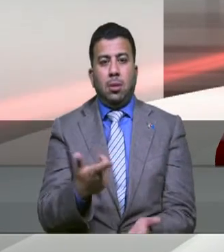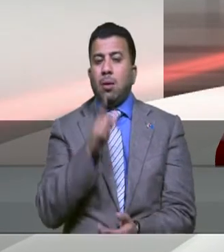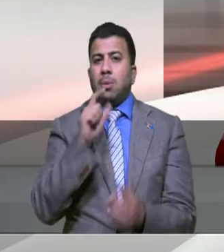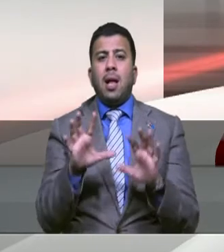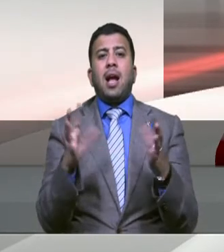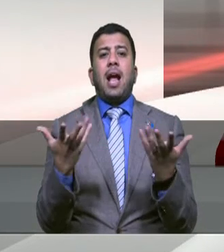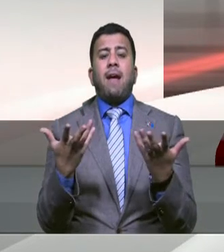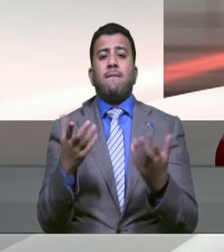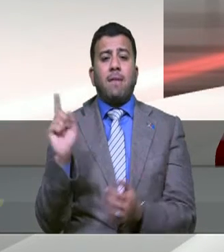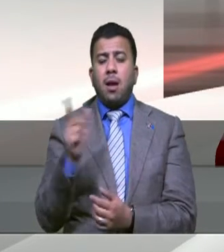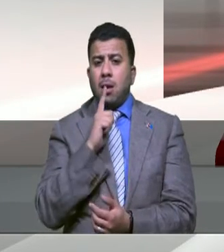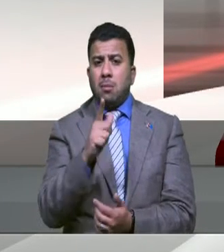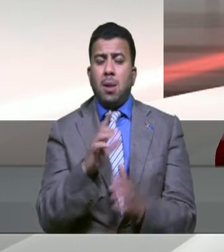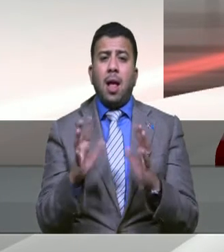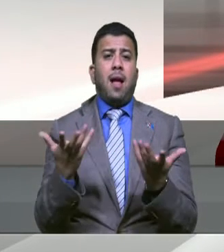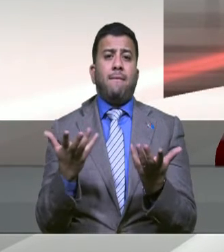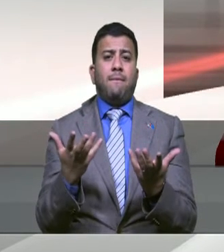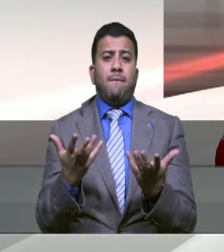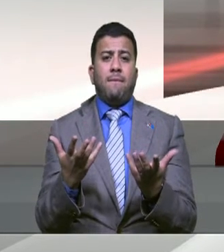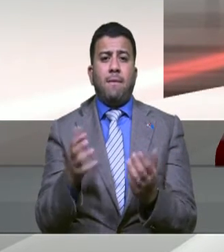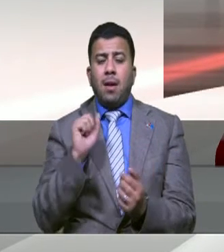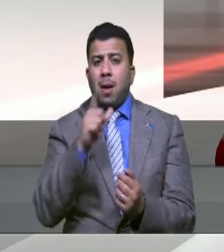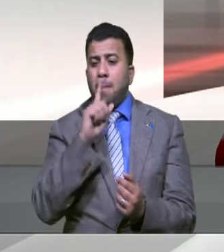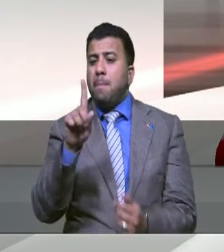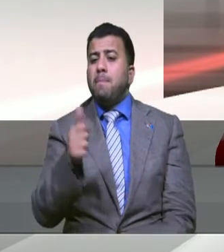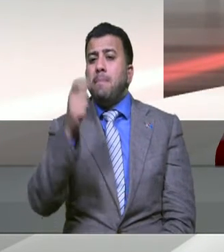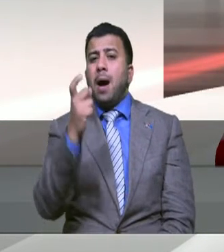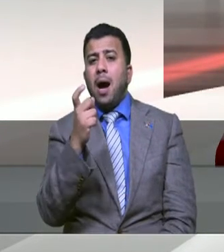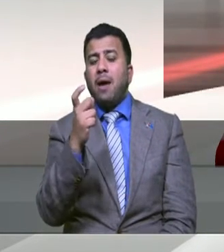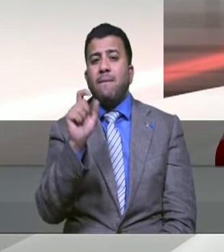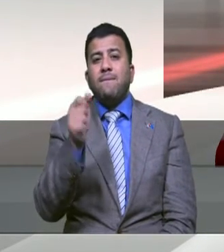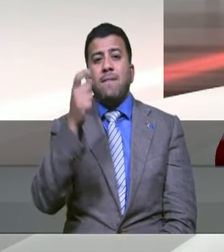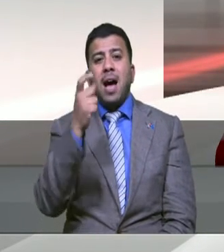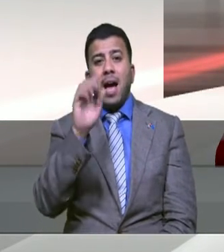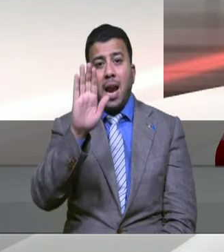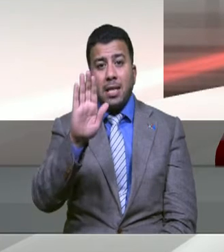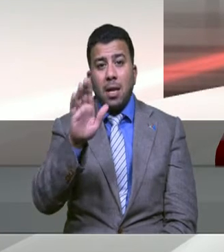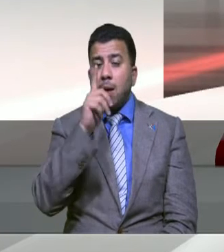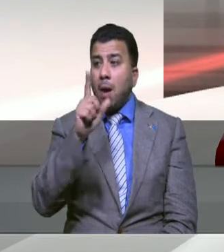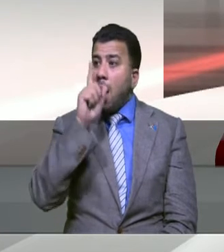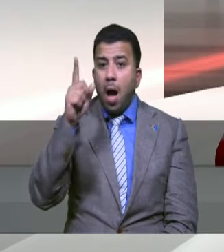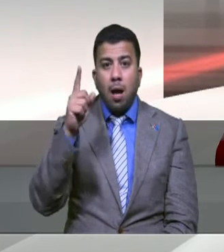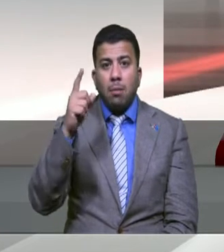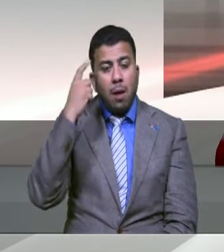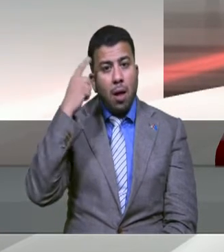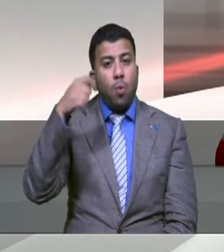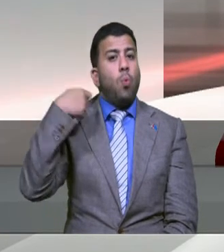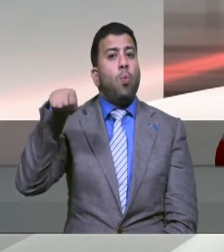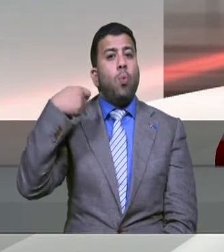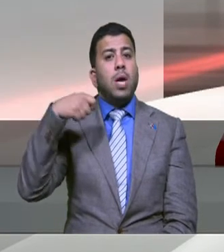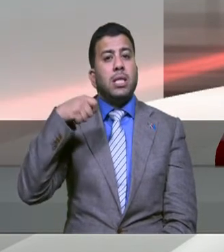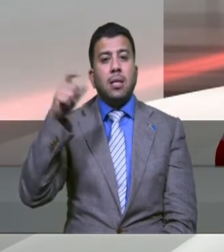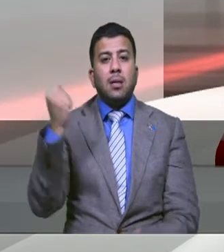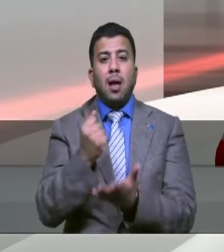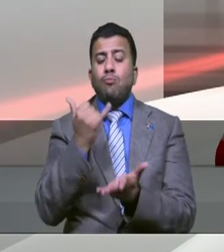كيف بيحكم من بر فارس تحت حماية يعني تحت أمر الوزير في